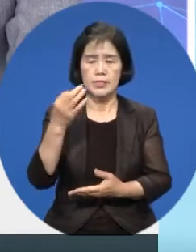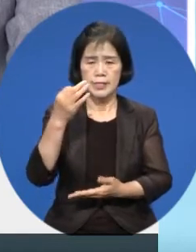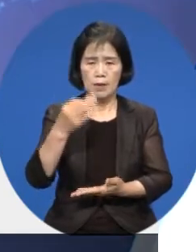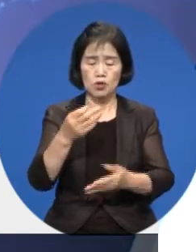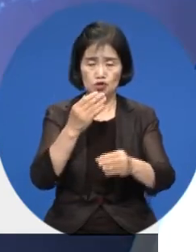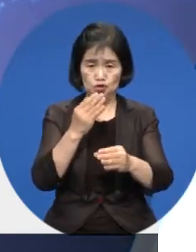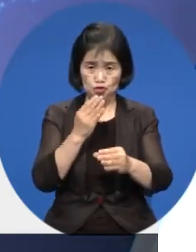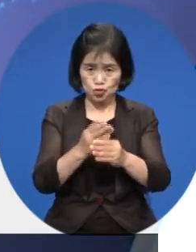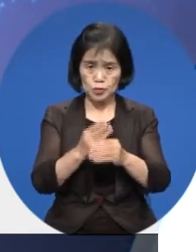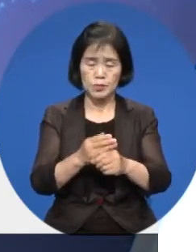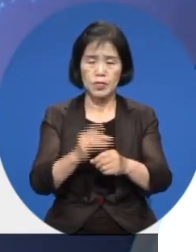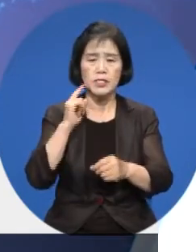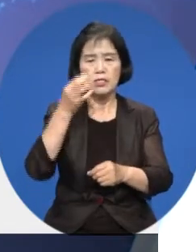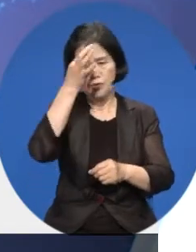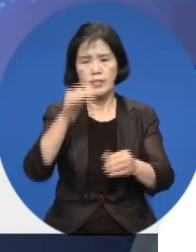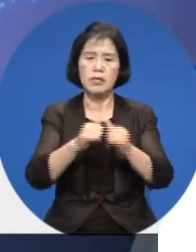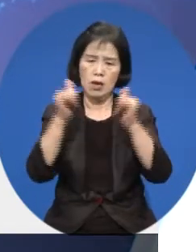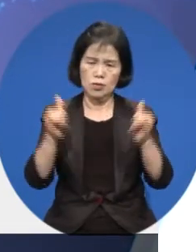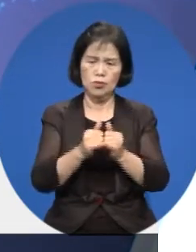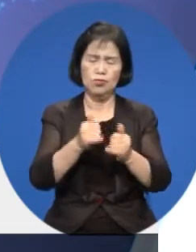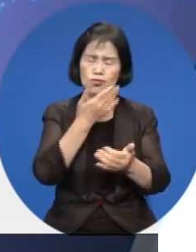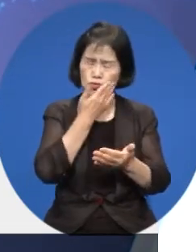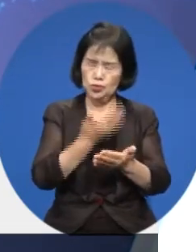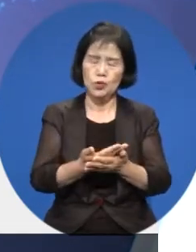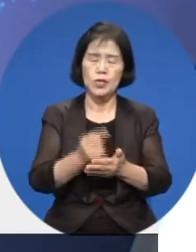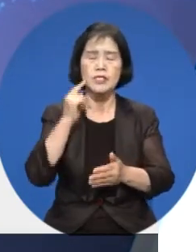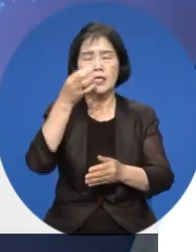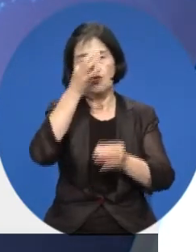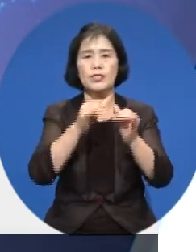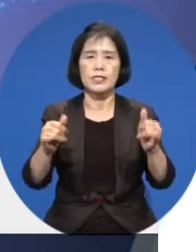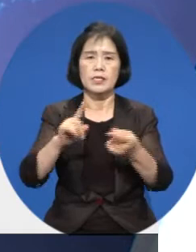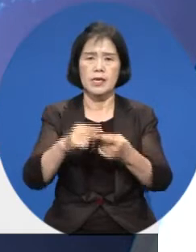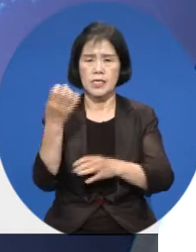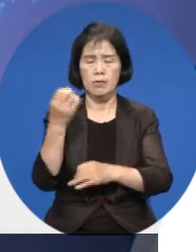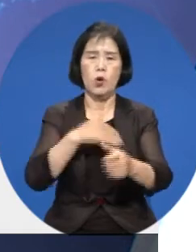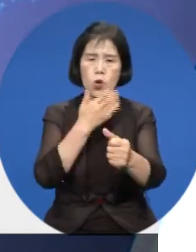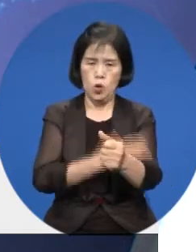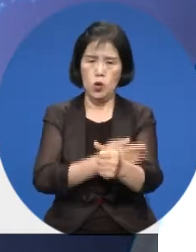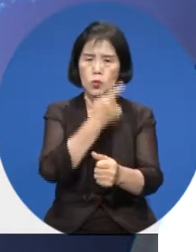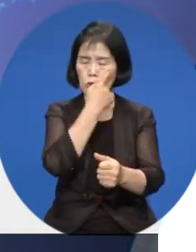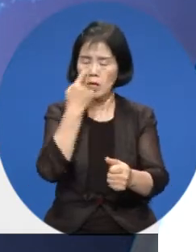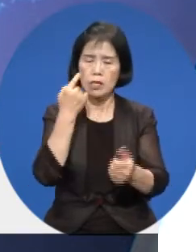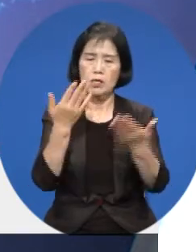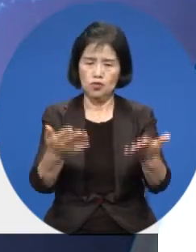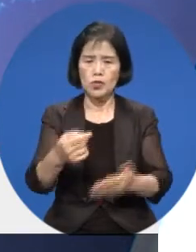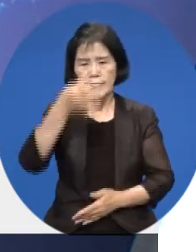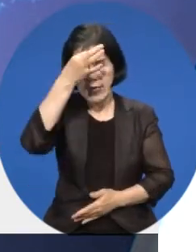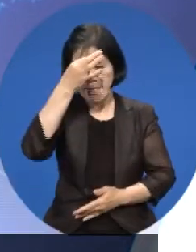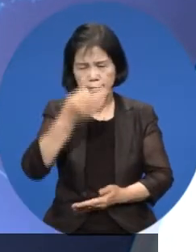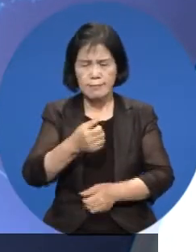예술인이 역할이 사회적으로 매우 중요하다는 것입니다 예수에 대한 기본권을 보장의 재능을 마음껏 펼칠 수 있는 환경을